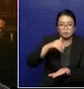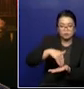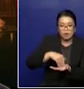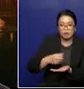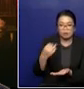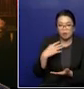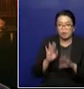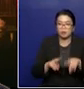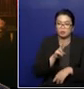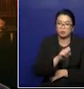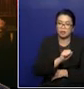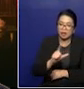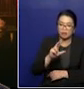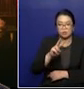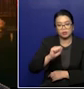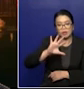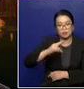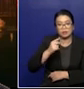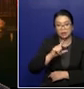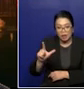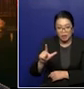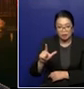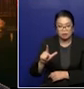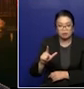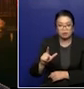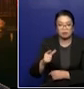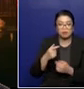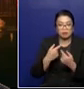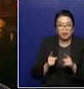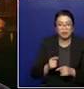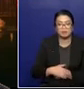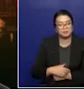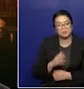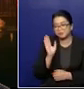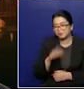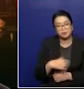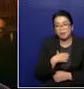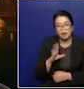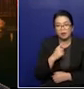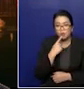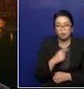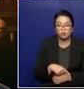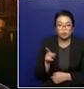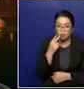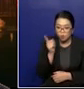ได้กันอยู่200,000ล้าน250,000ล้านโทษนะฮะผมไม่อยากพูดอย่างนี้ทะลอกเข้าไป